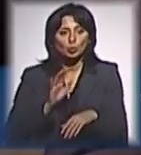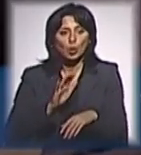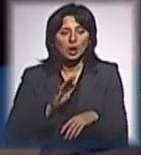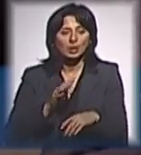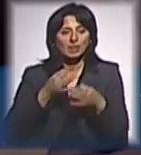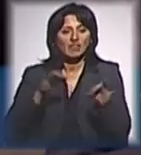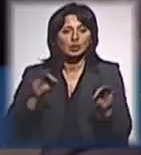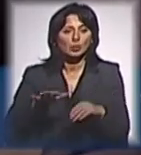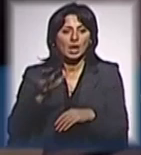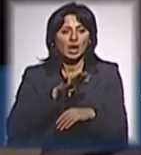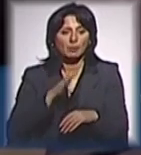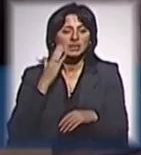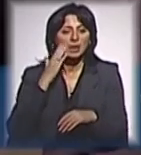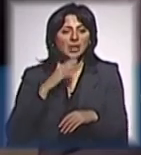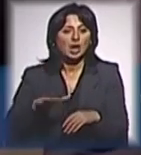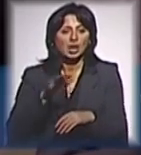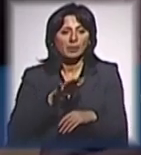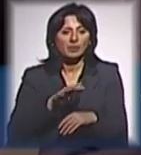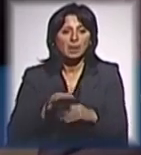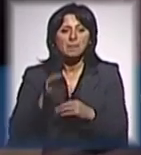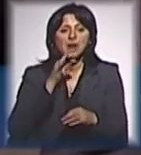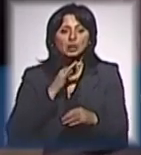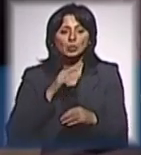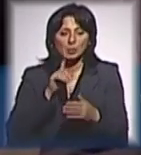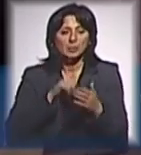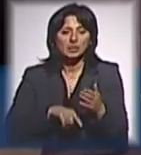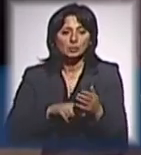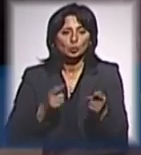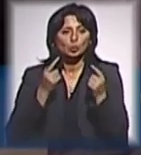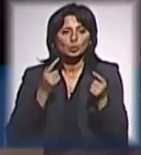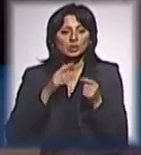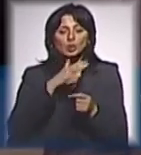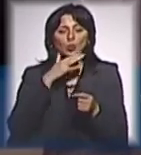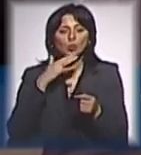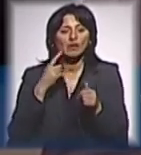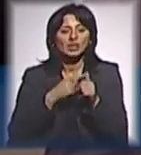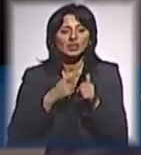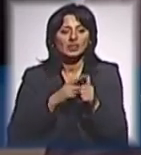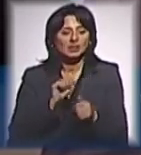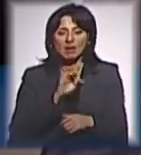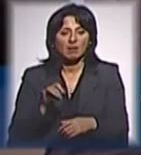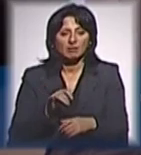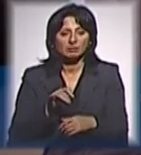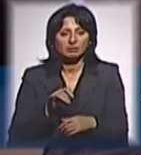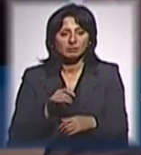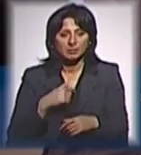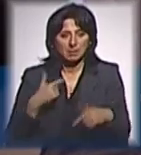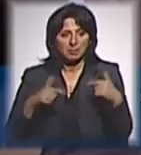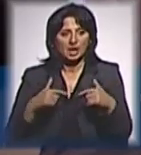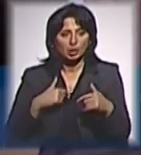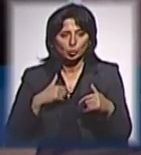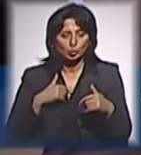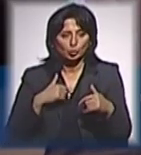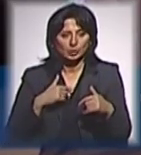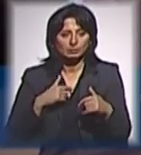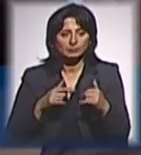არის თავისუფალ გარემოში, სამართლიან გარემოში და პასუხი მერწმინეთ, უდიდესი უმრავლესობა იტყვის რომ არა. აი მე პრაქტიკული შეხებები მაქვს, მე ვარ